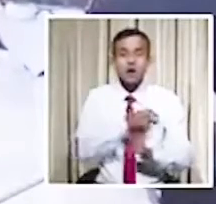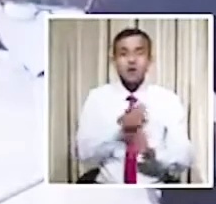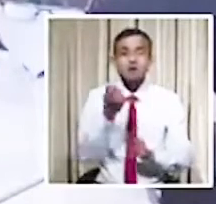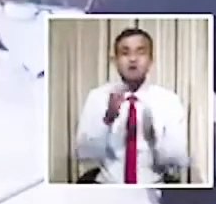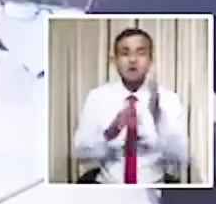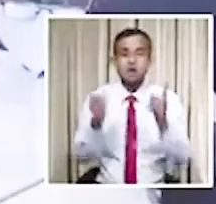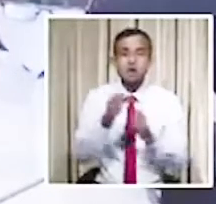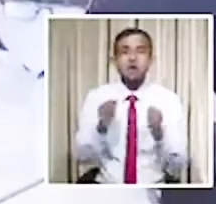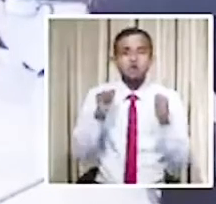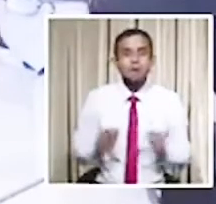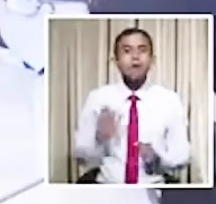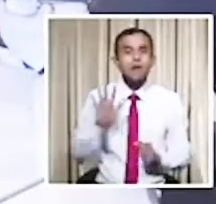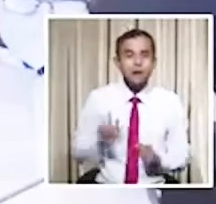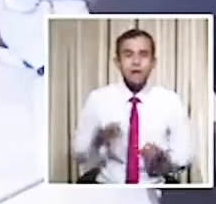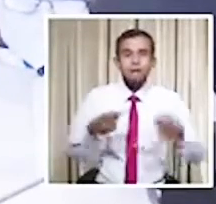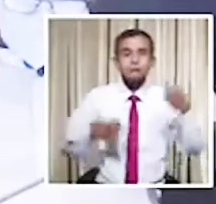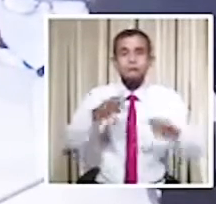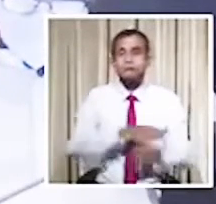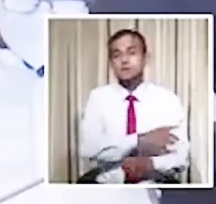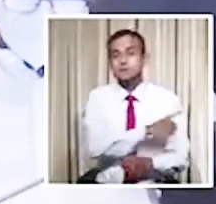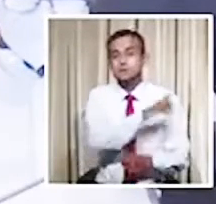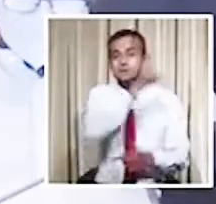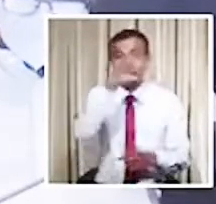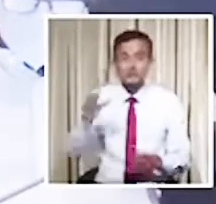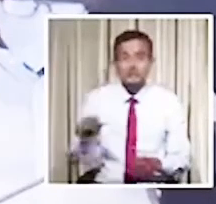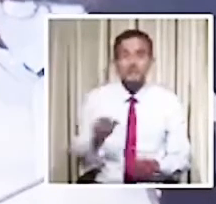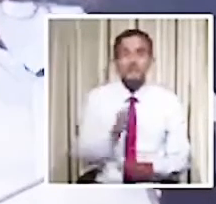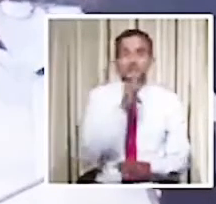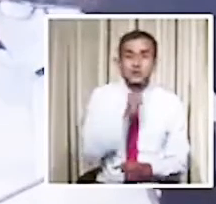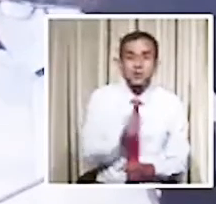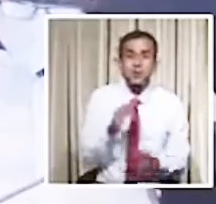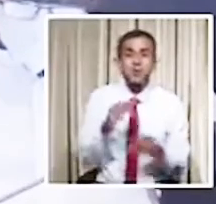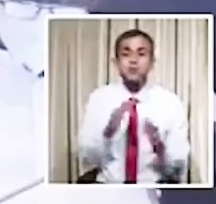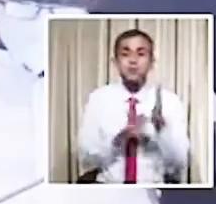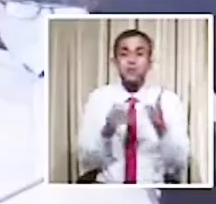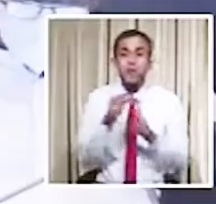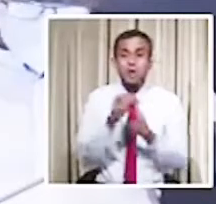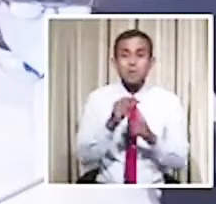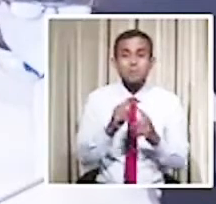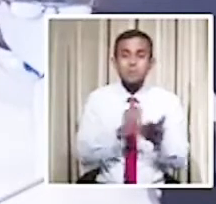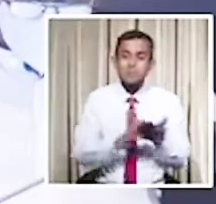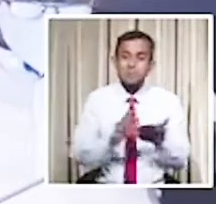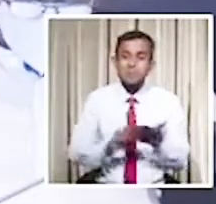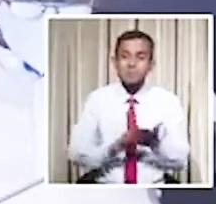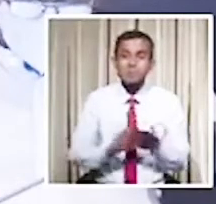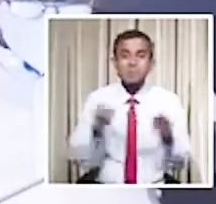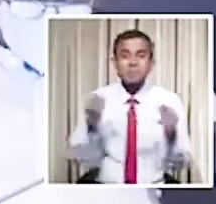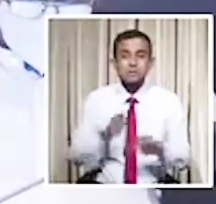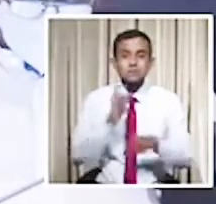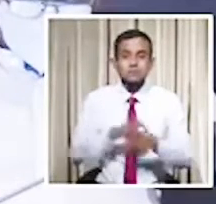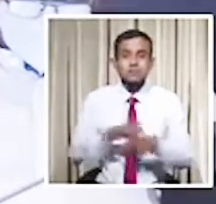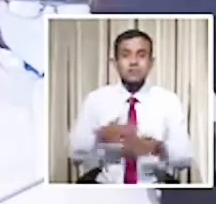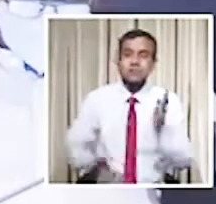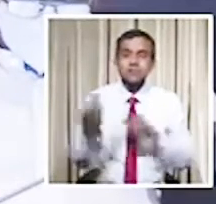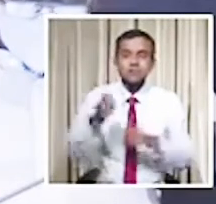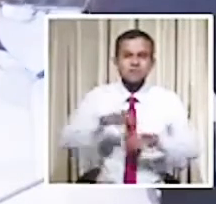என்று ஐக்கிய மக்கள் சக்தியின் நாடாளுமன்ற உறுப்பினர் இம்தியாஸ் பாக்கர் பக்கார் தெரிவித்துள்ளார். நேற்றைய நாடாளுமன்ற